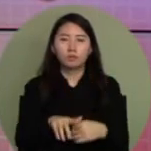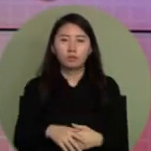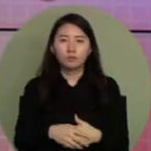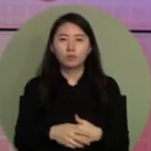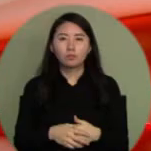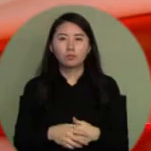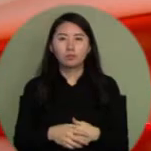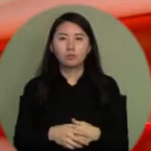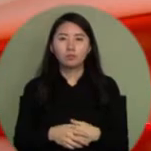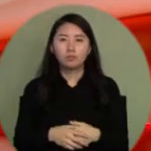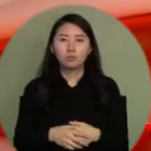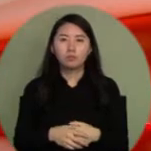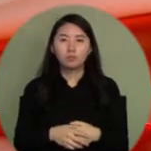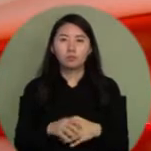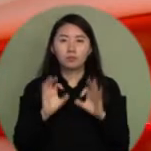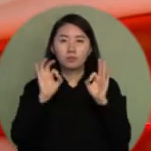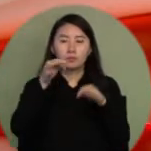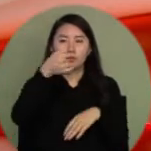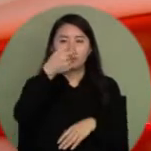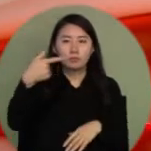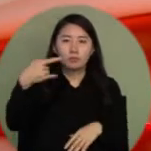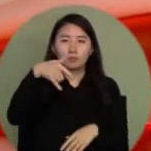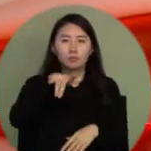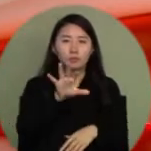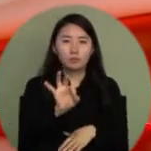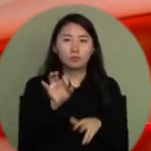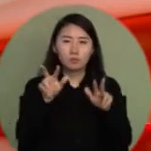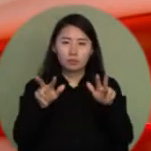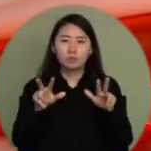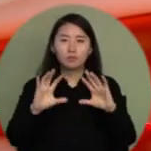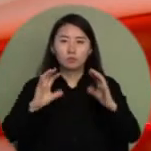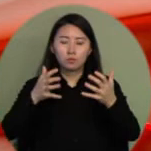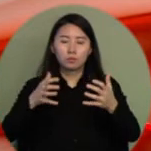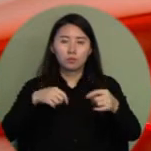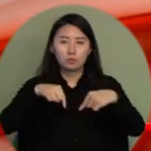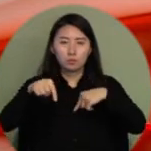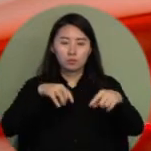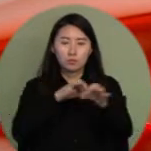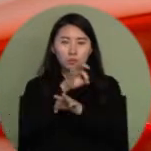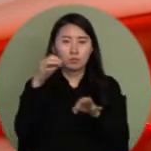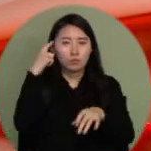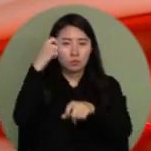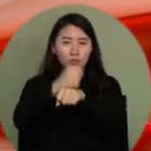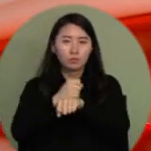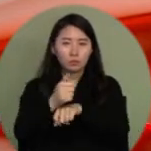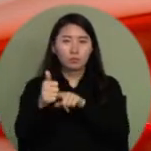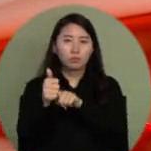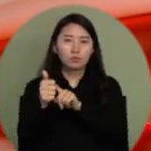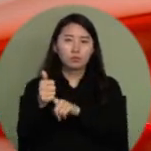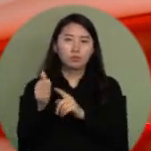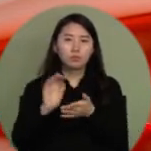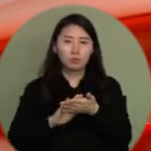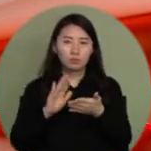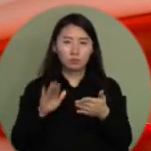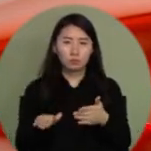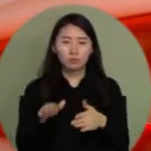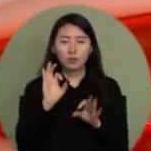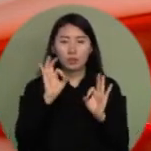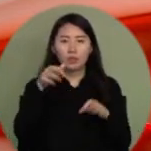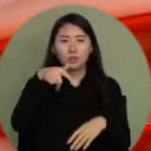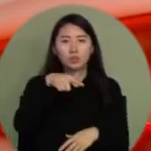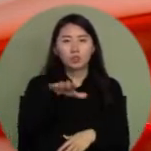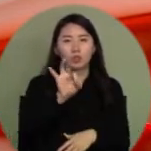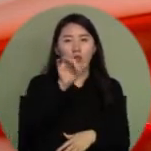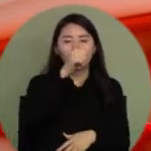내밀었습니다 먼저 개미 정 예비후보는 현재 국제 경영 경제 연구원 원장 입니다 이정현